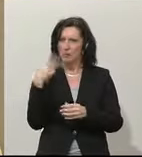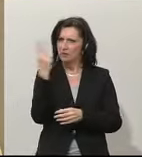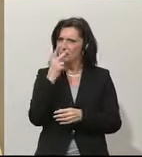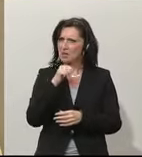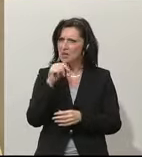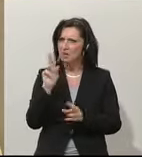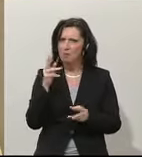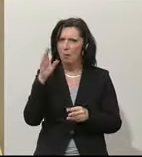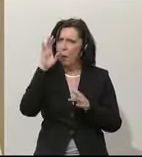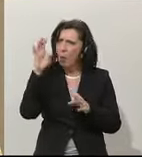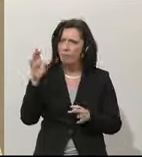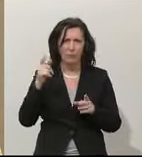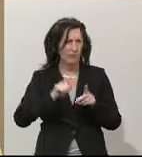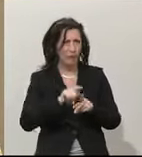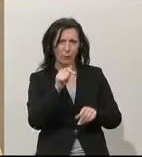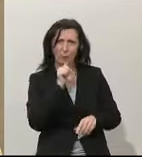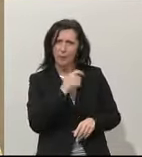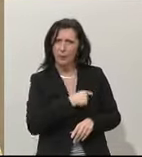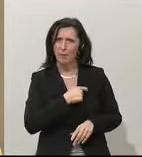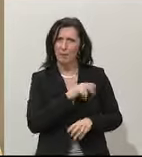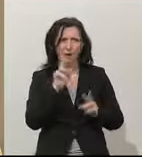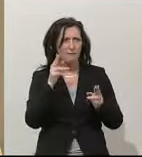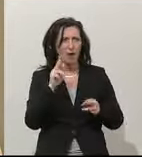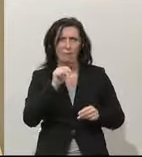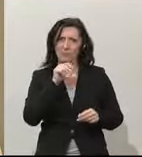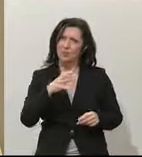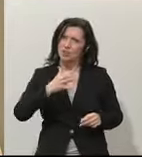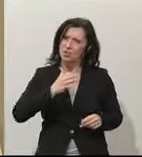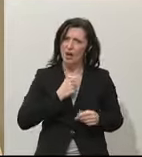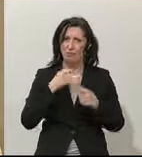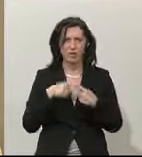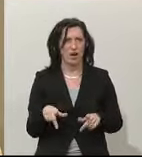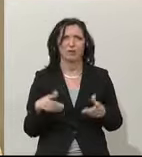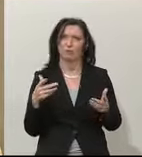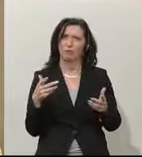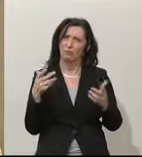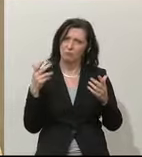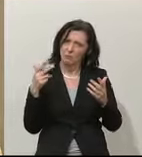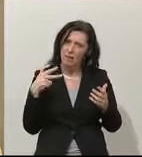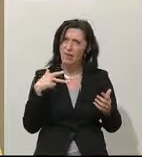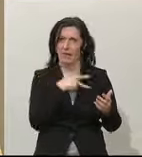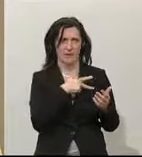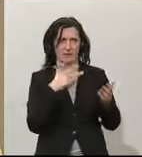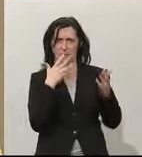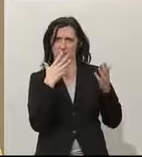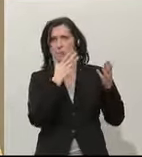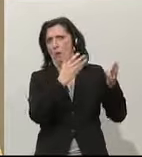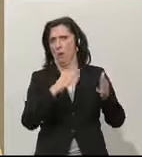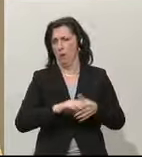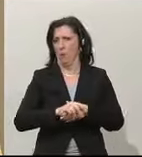warum die ÖVP und auch die Grünen sich nicht durchgerungen haben, hier der SPÖ im Hohen